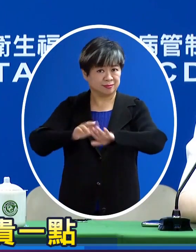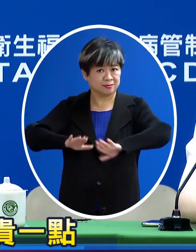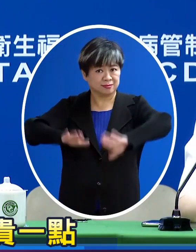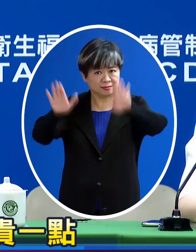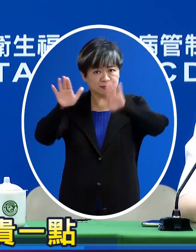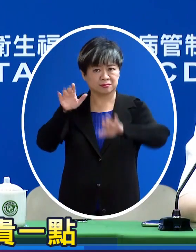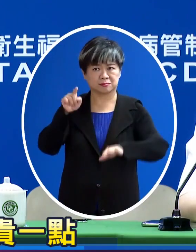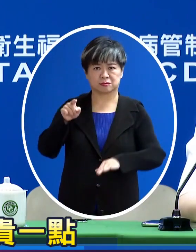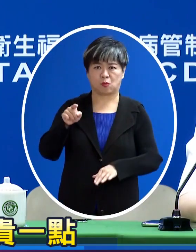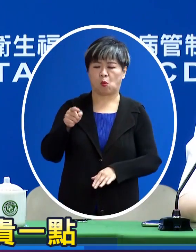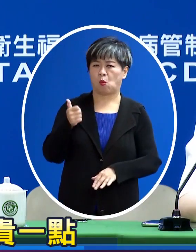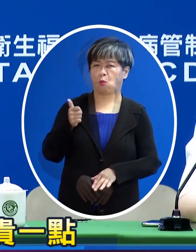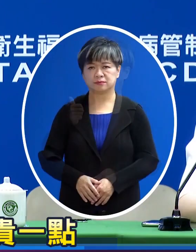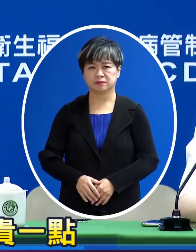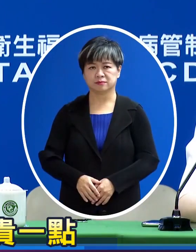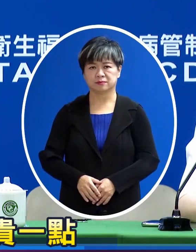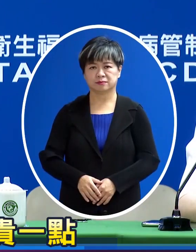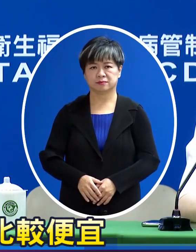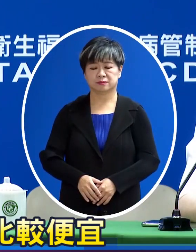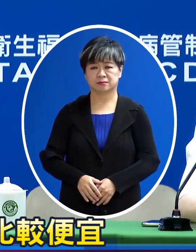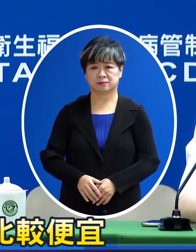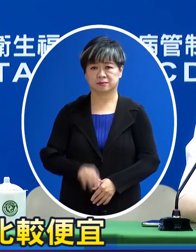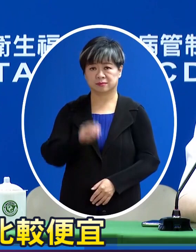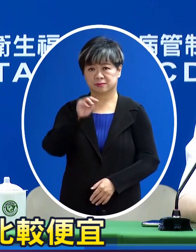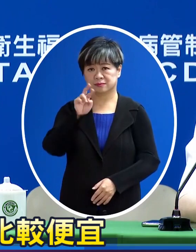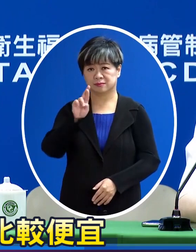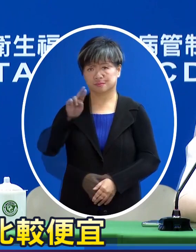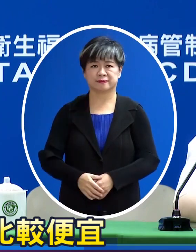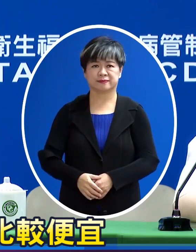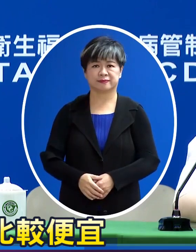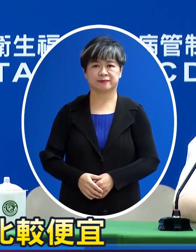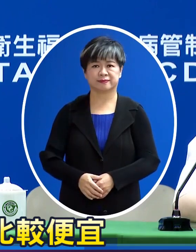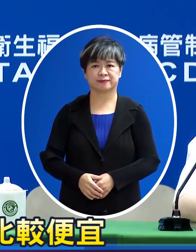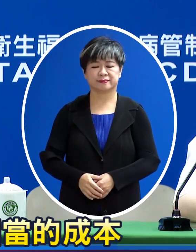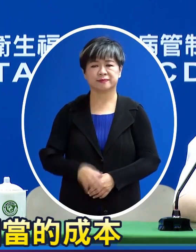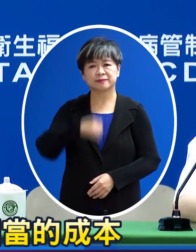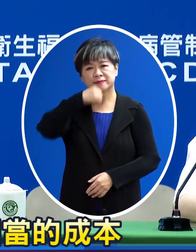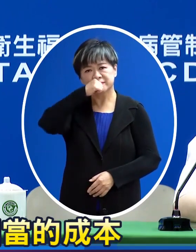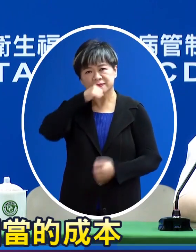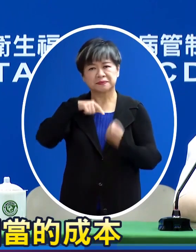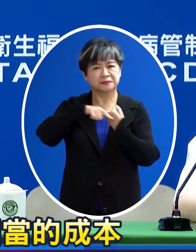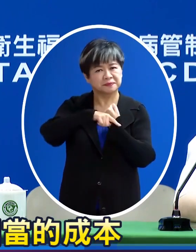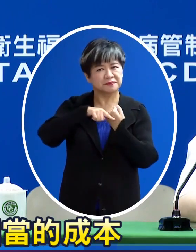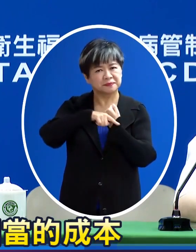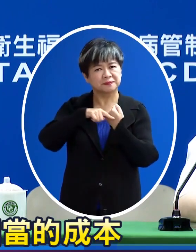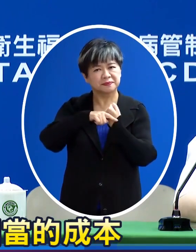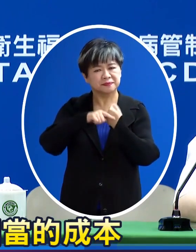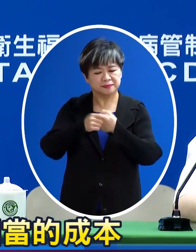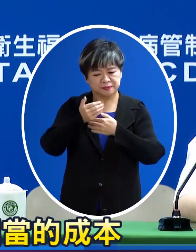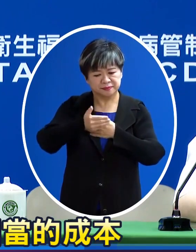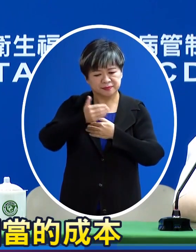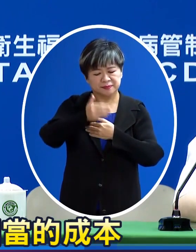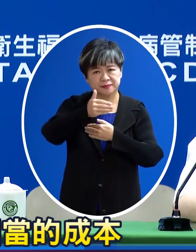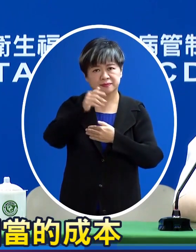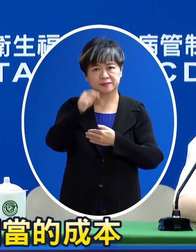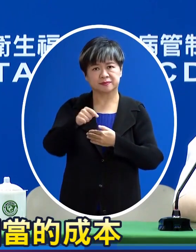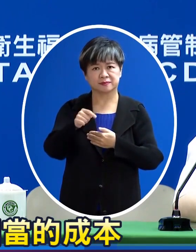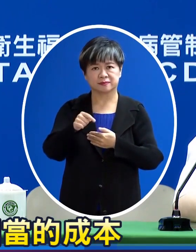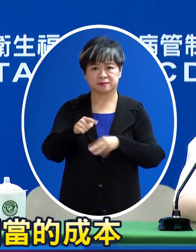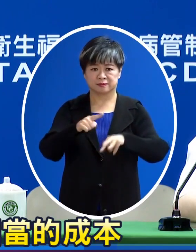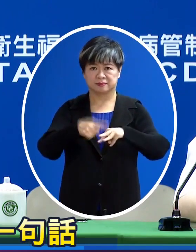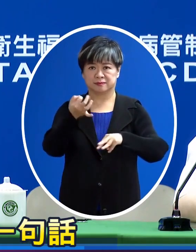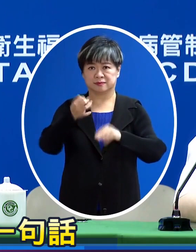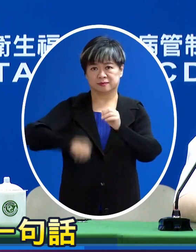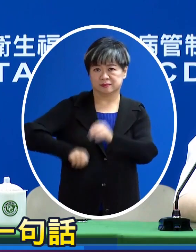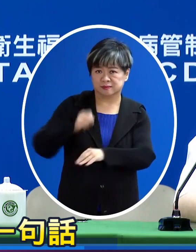它就是特别应该要贵一点，不是 mRNA 就应该要比较便宜。在这个研发的过程哦，都有相当的成本